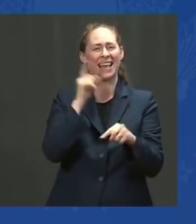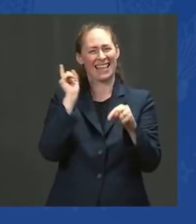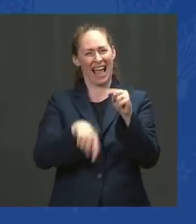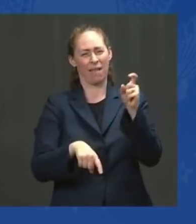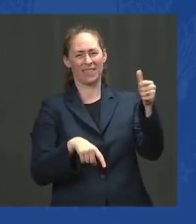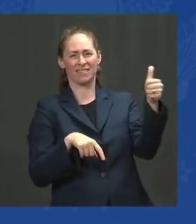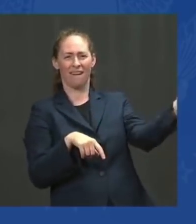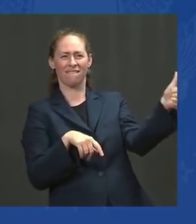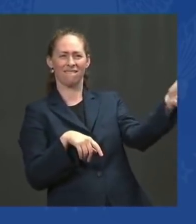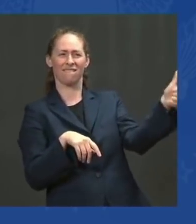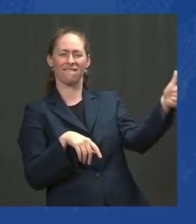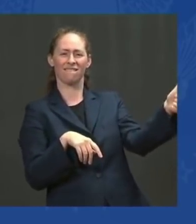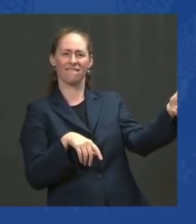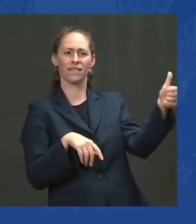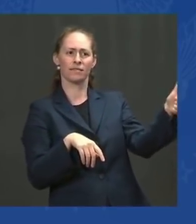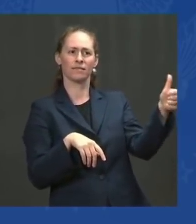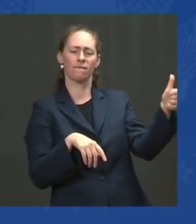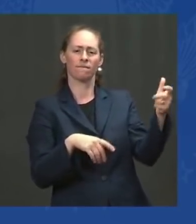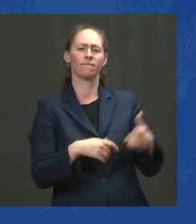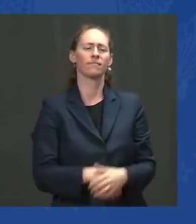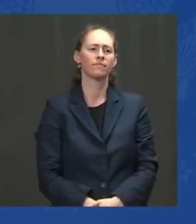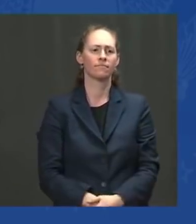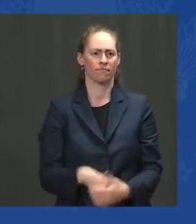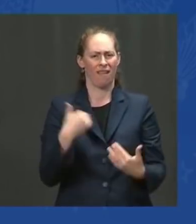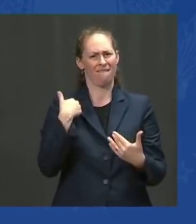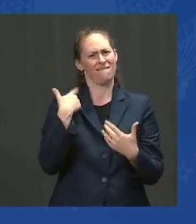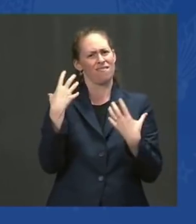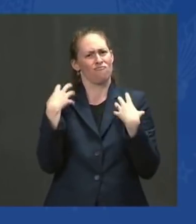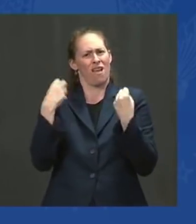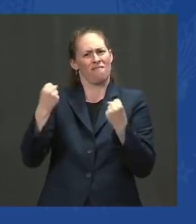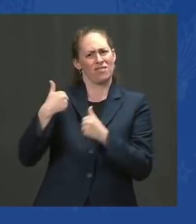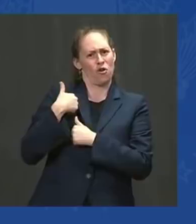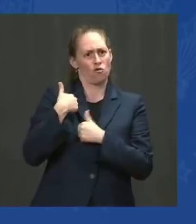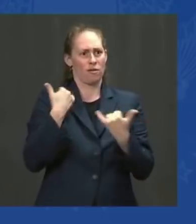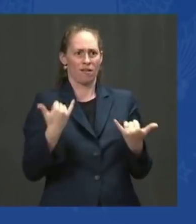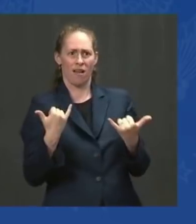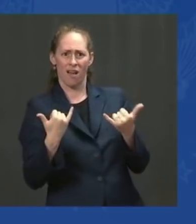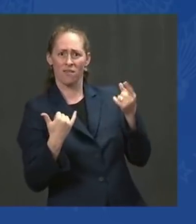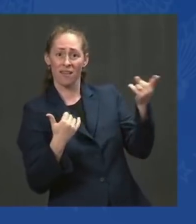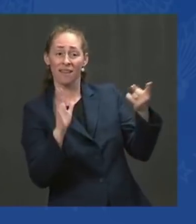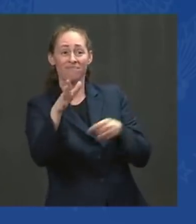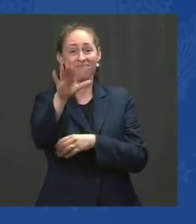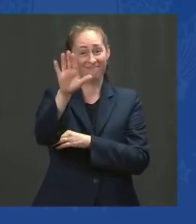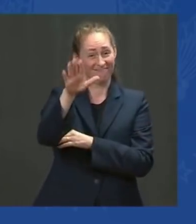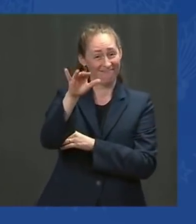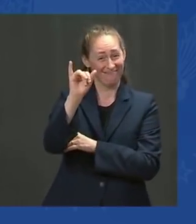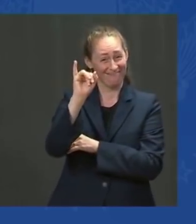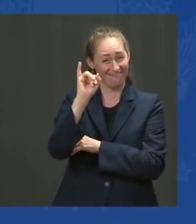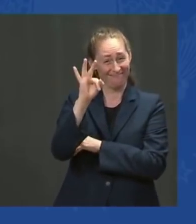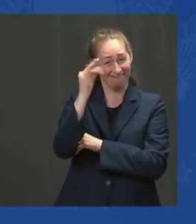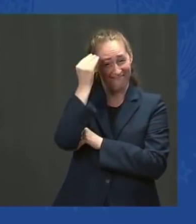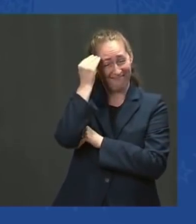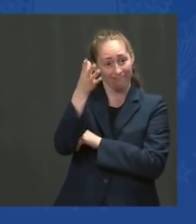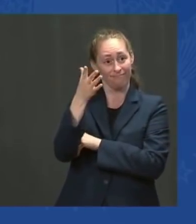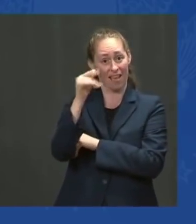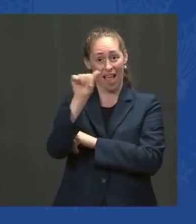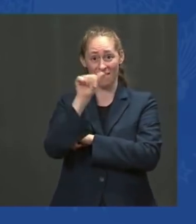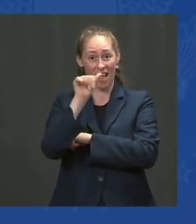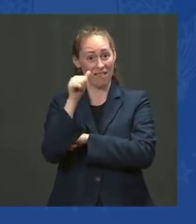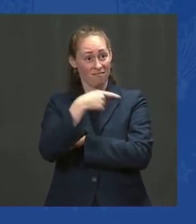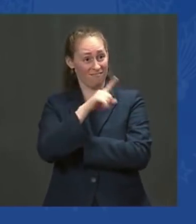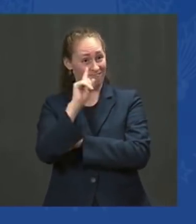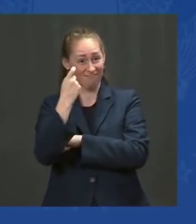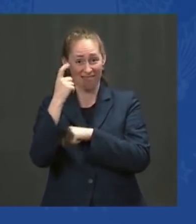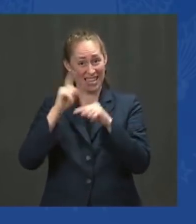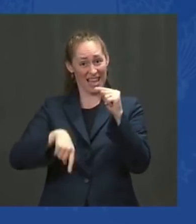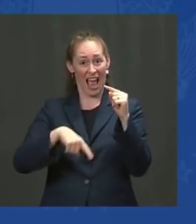倒塌。当然拜登在讲话中也没有忘记从地缘政治的角度跟大家一个